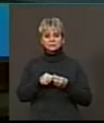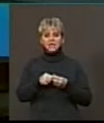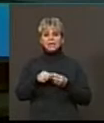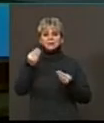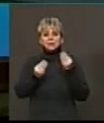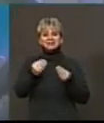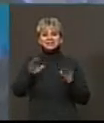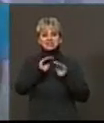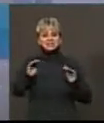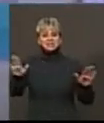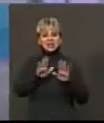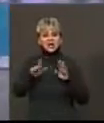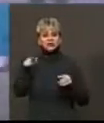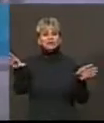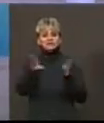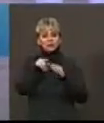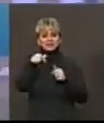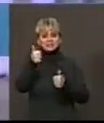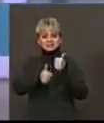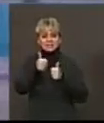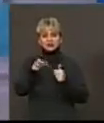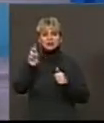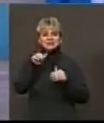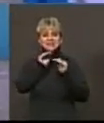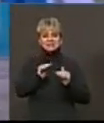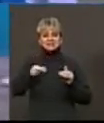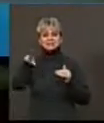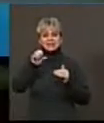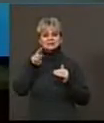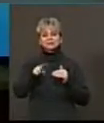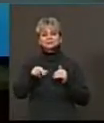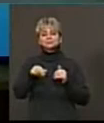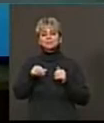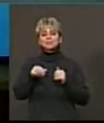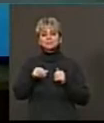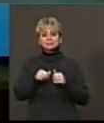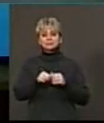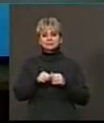Битва детских хоров. Пение все вместе соревнуются батайские детсадовцы.